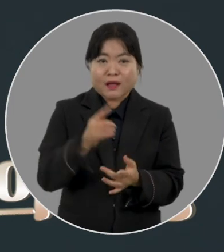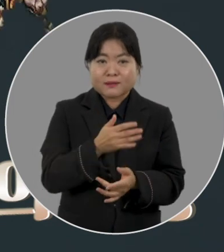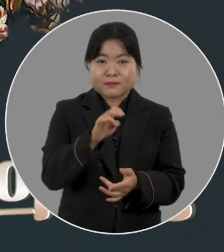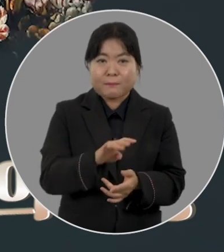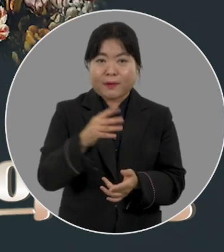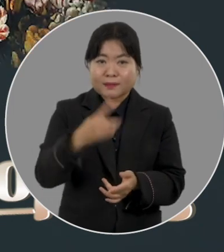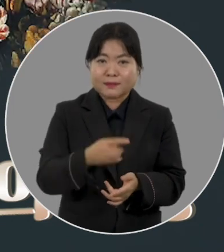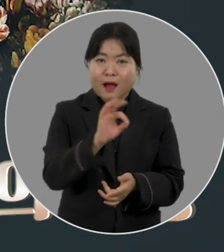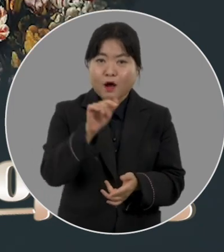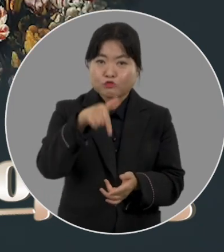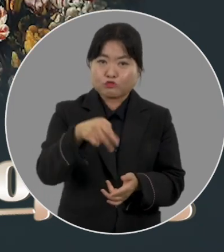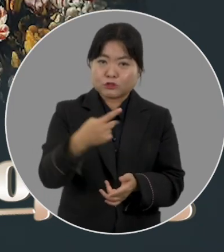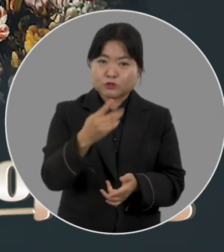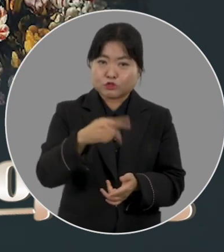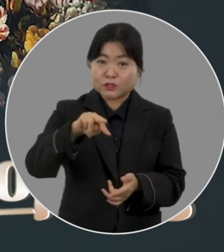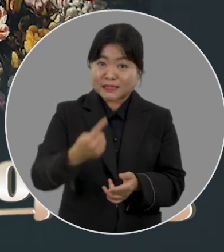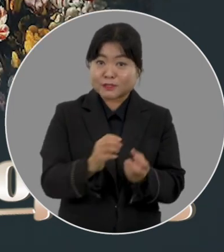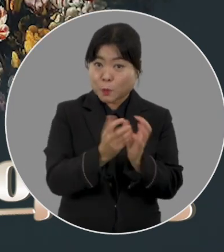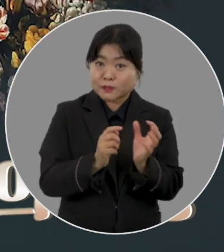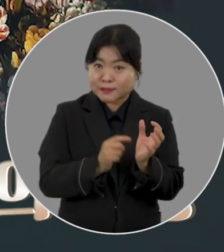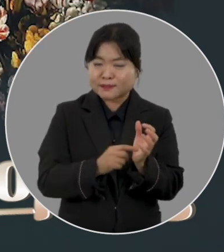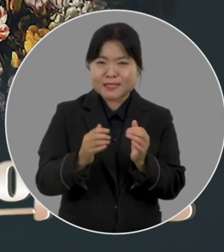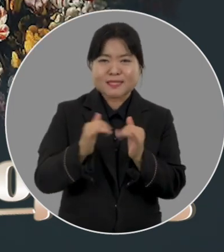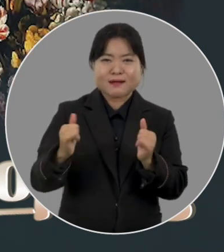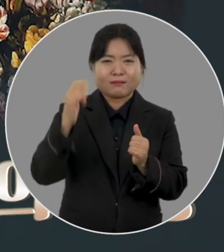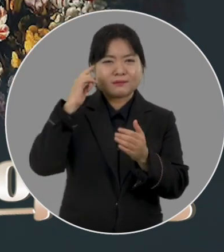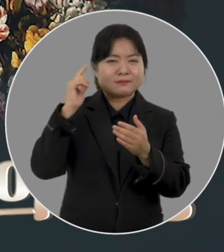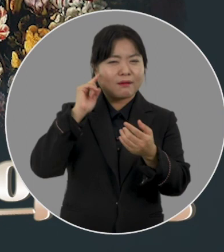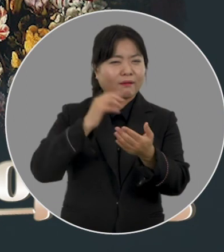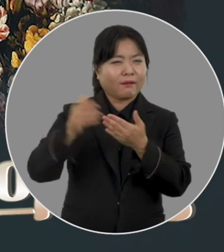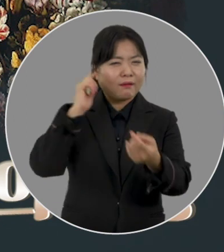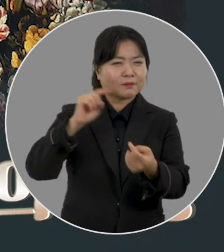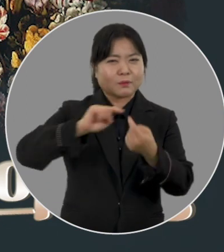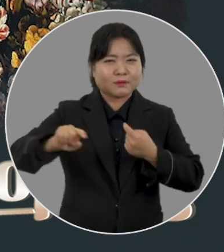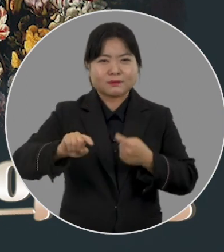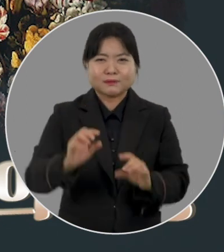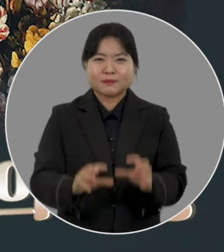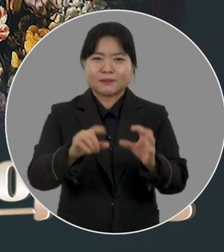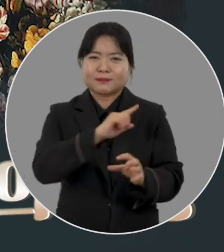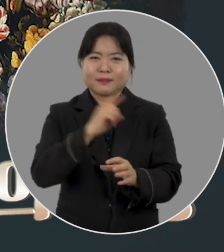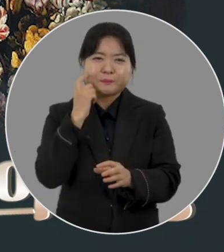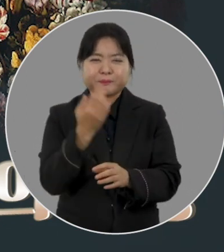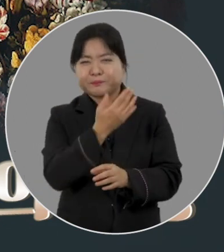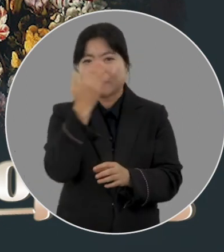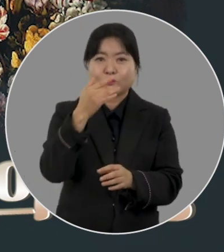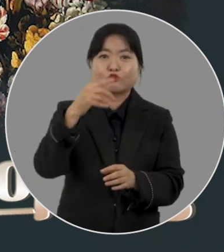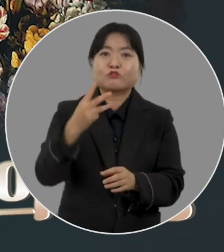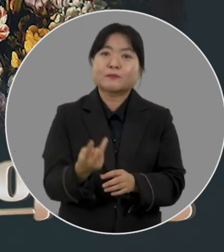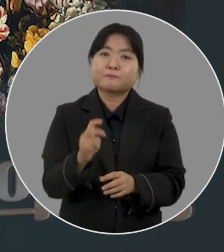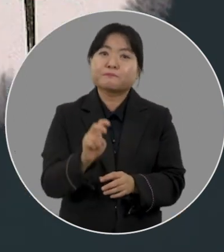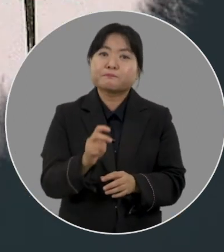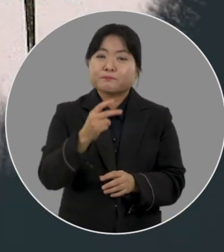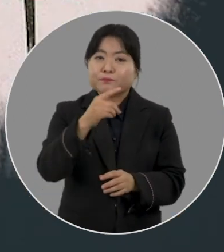택한 샘페르 아우구스투스는 인간이 상상하지 못했던 세상에서 가장 아름다운 튤립을